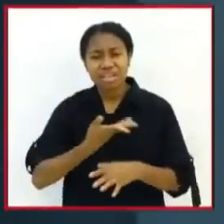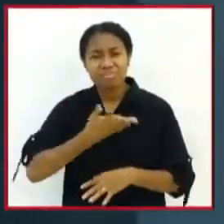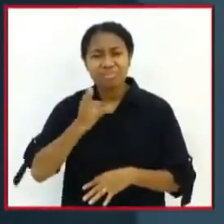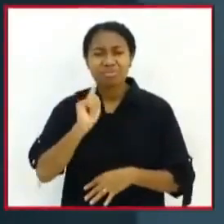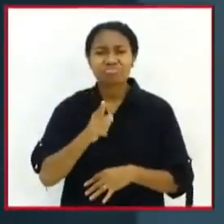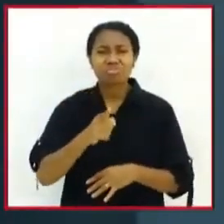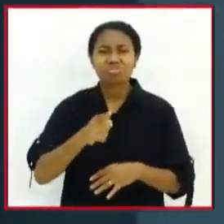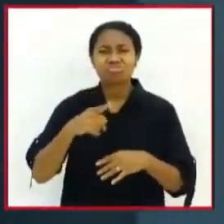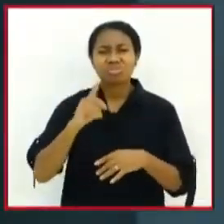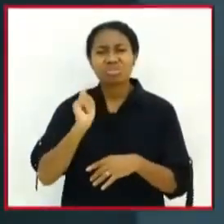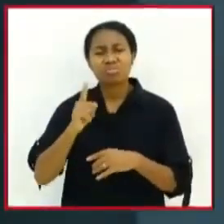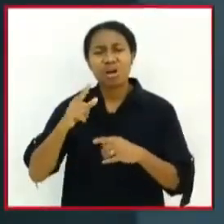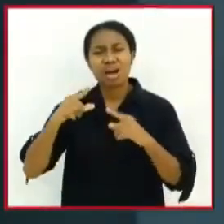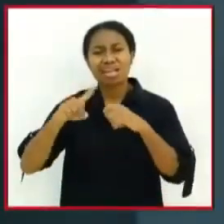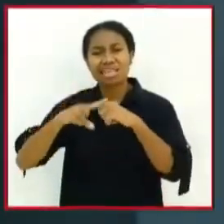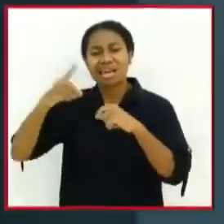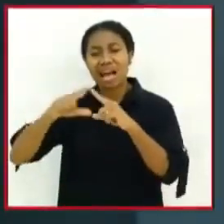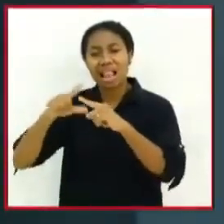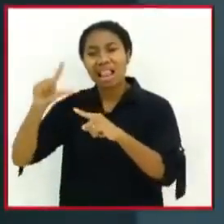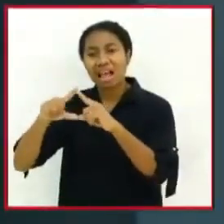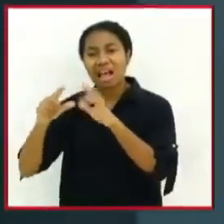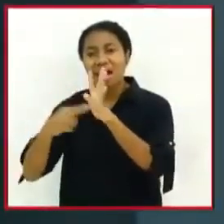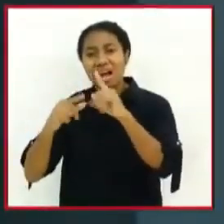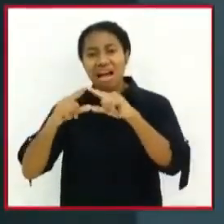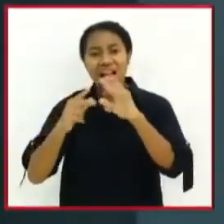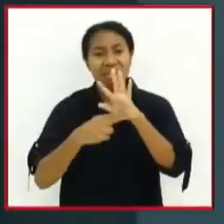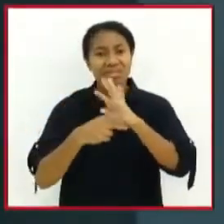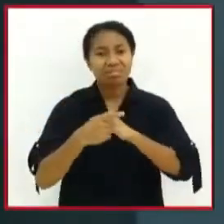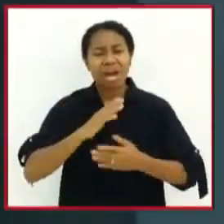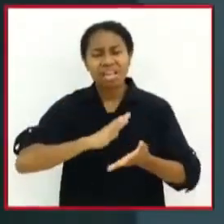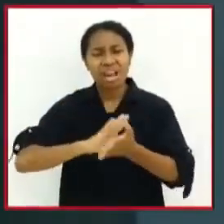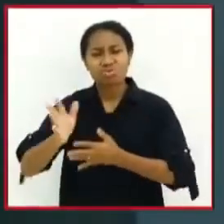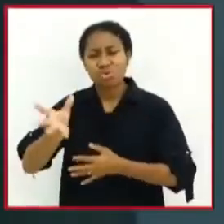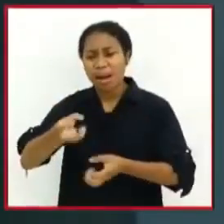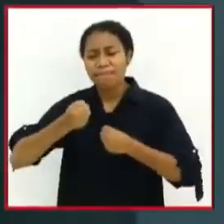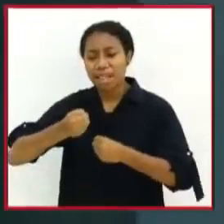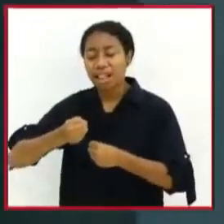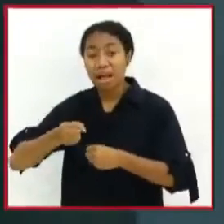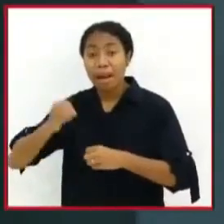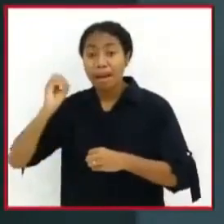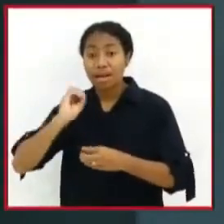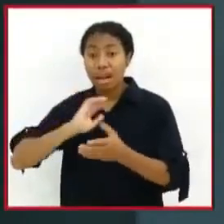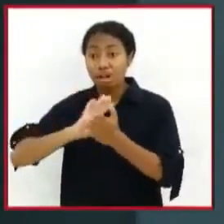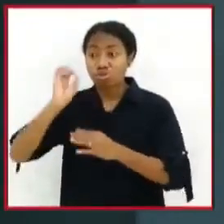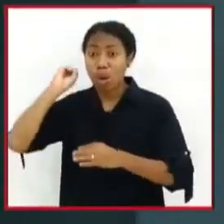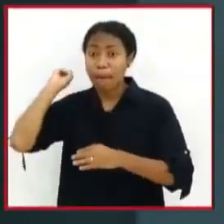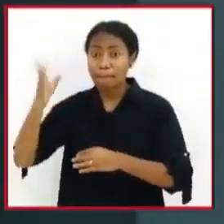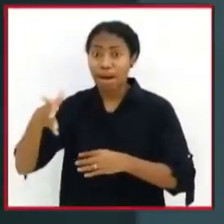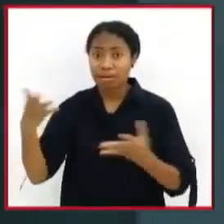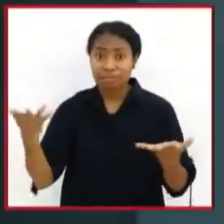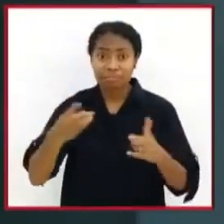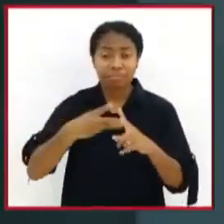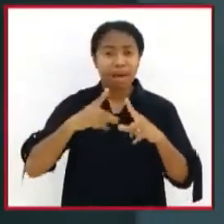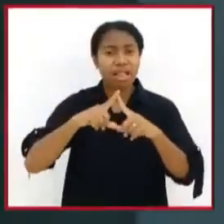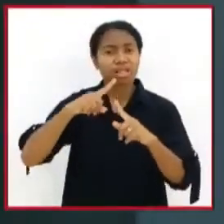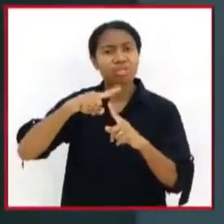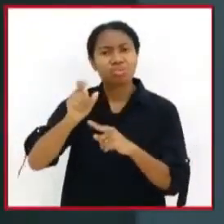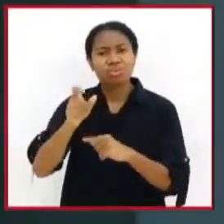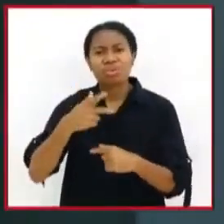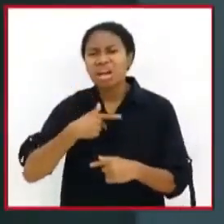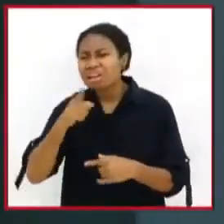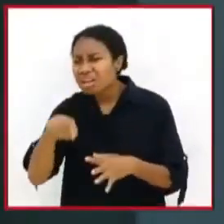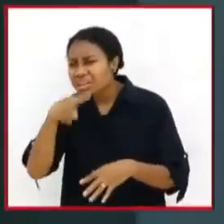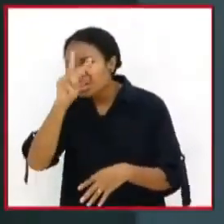hakikat Allah Itulah sebabnya mereka mau angkat batu dan lempar dia Kenapa angkat batu lempar dia karena menganggap diri Allah itu